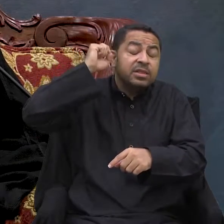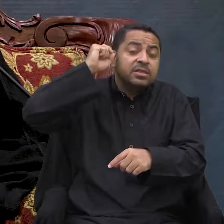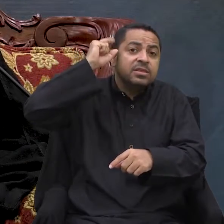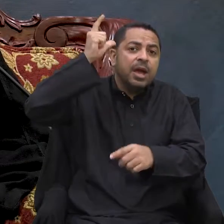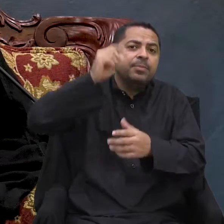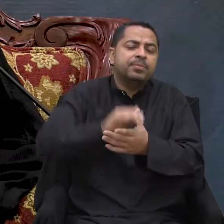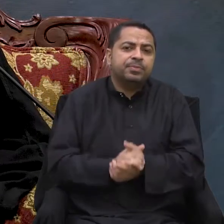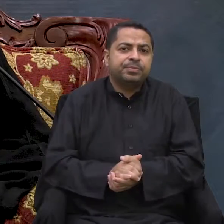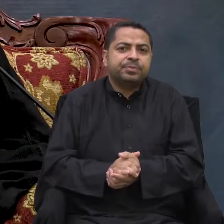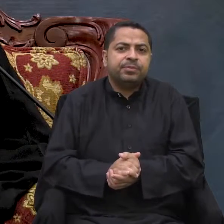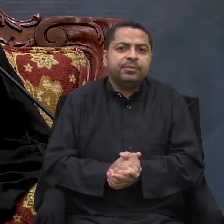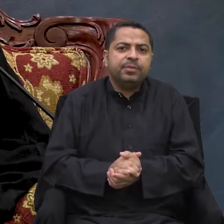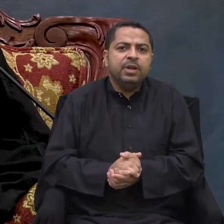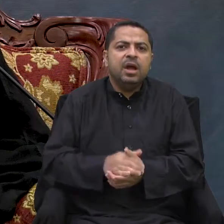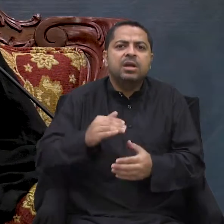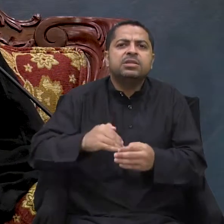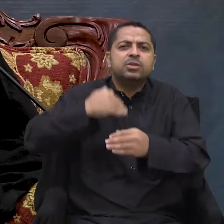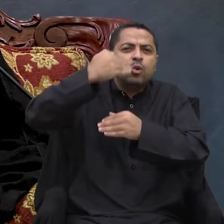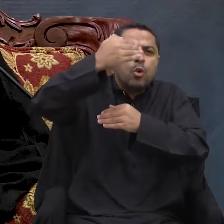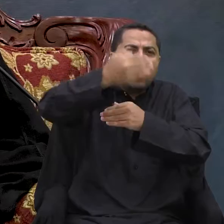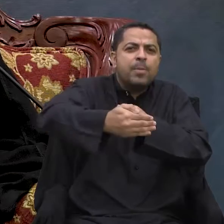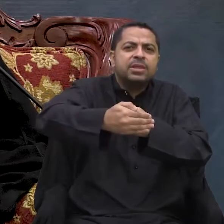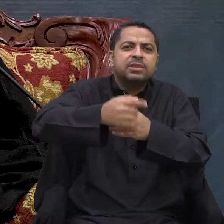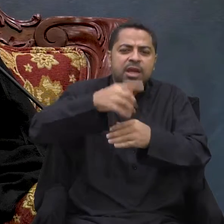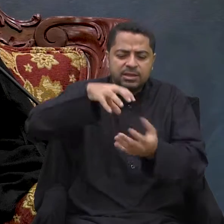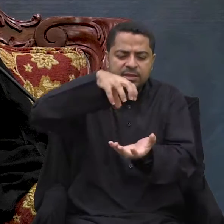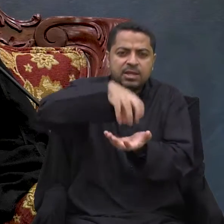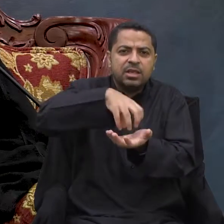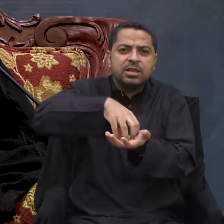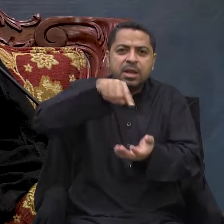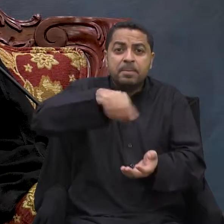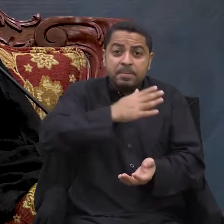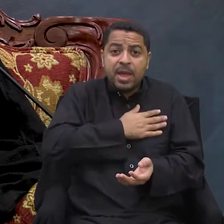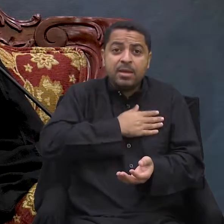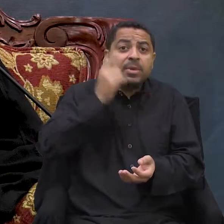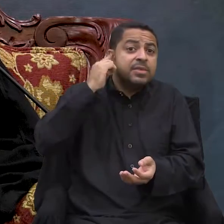للزمان، متجاوز لحدود المكان.